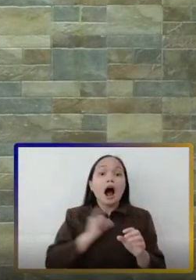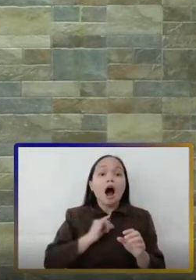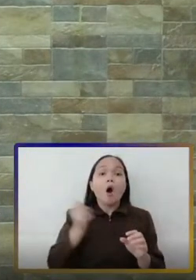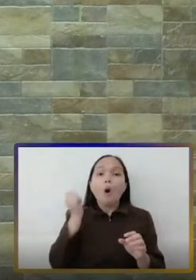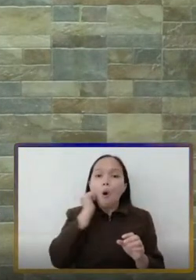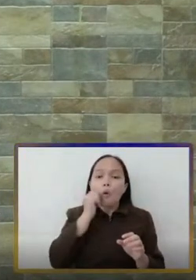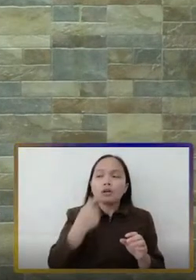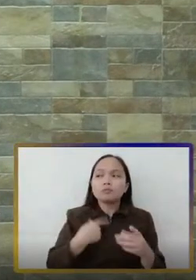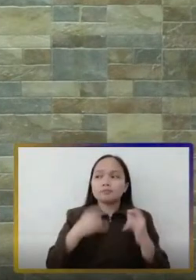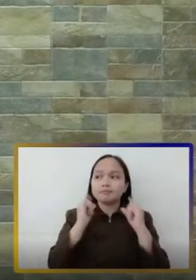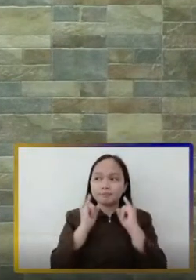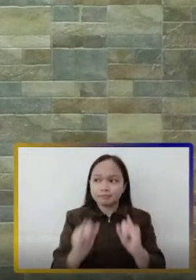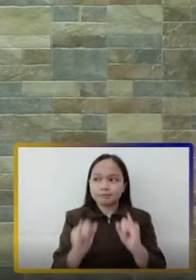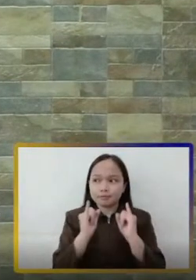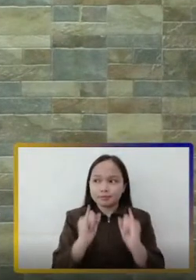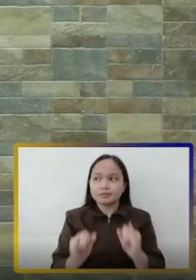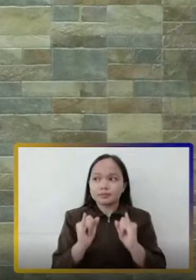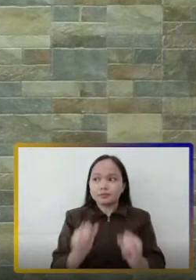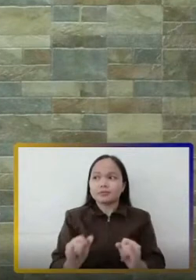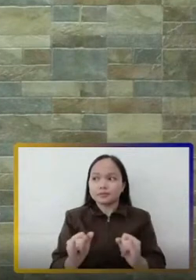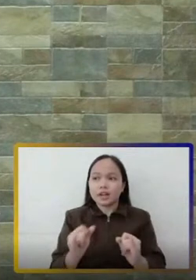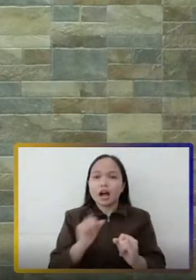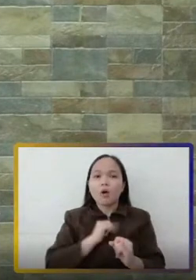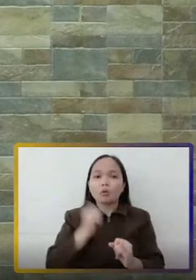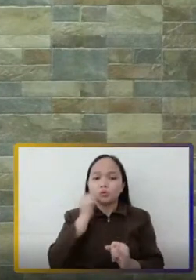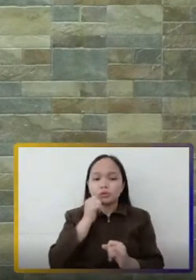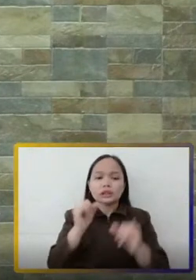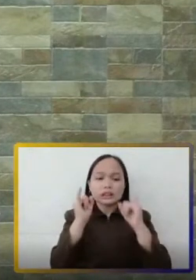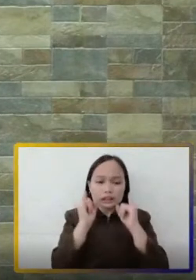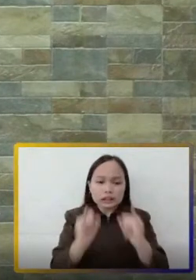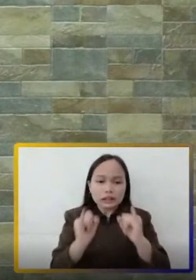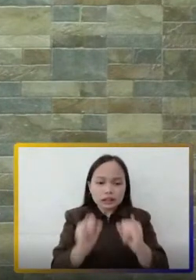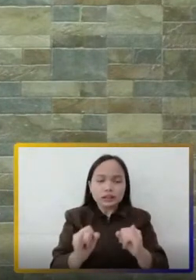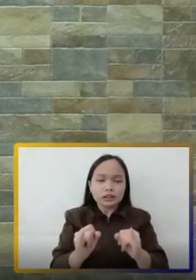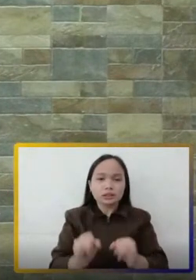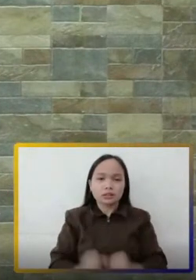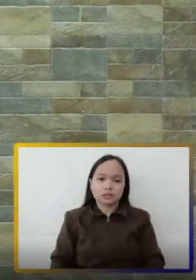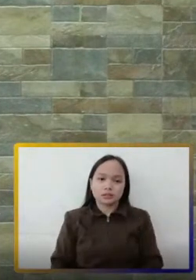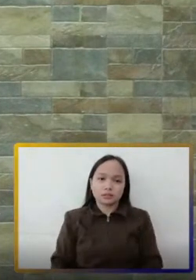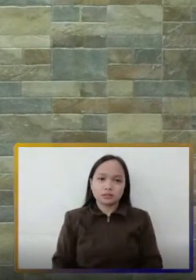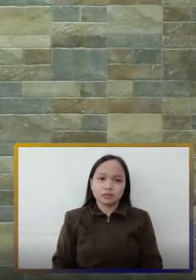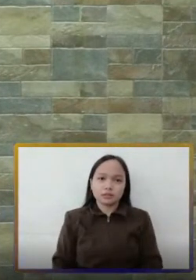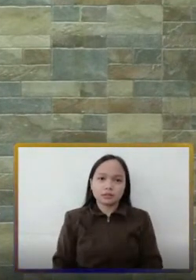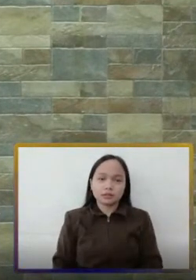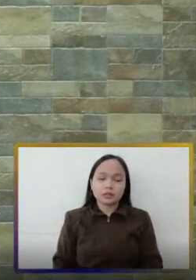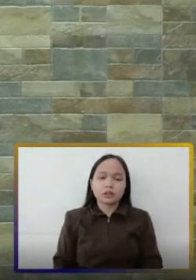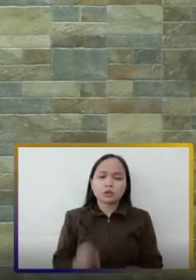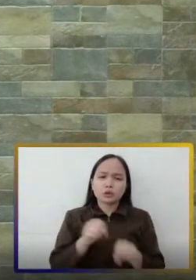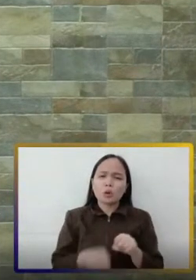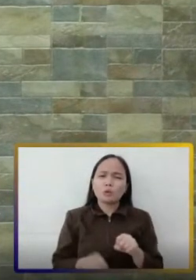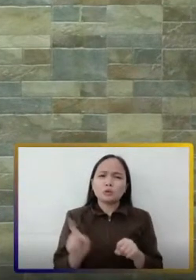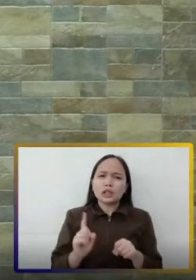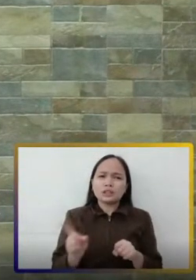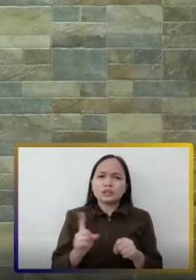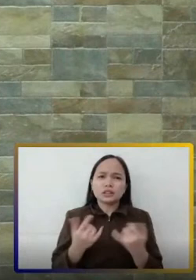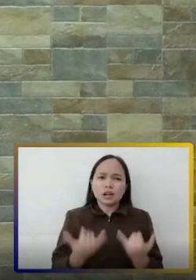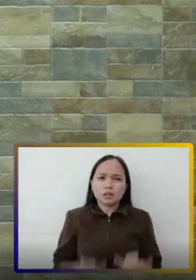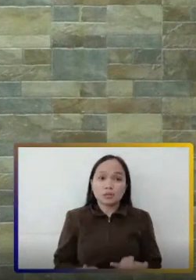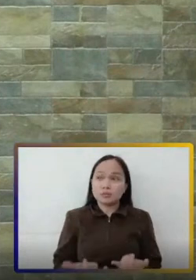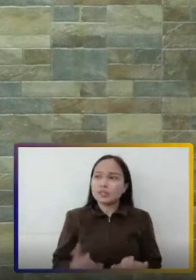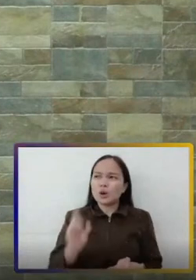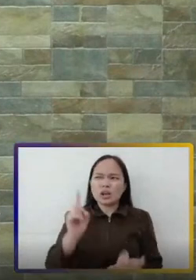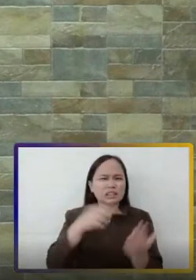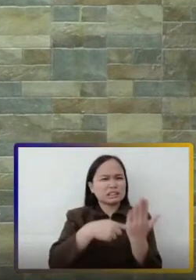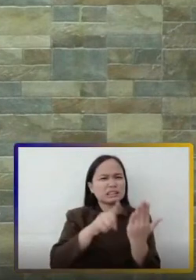ako lagi. May binibigay lagi ako sa mga instructions. You see? So, what this device is